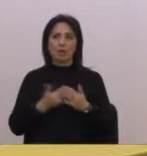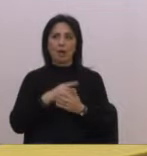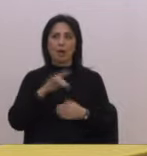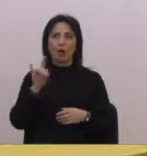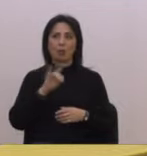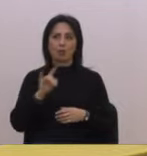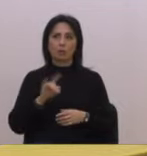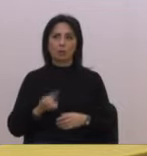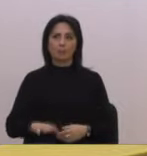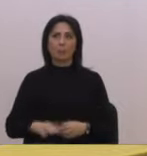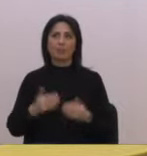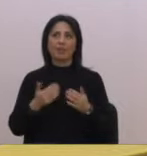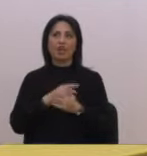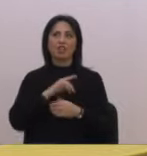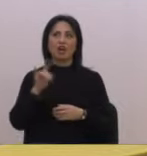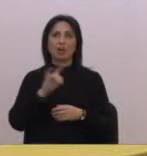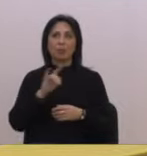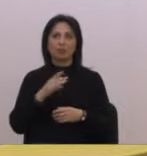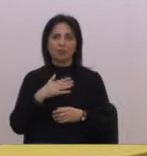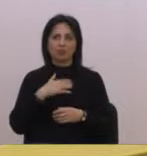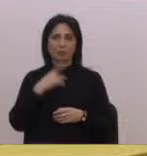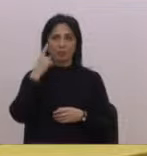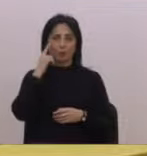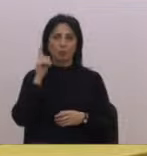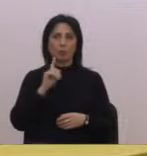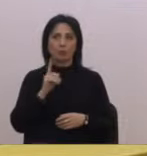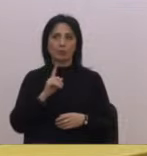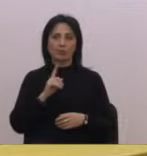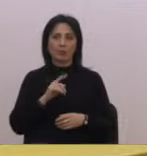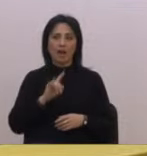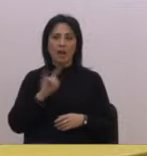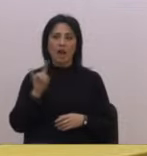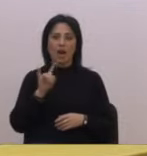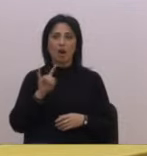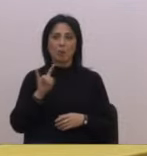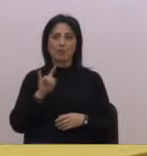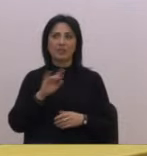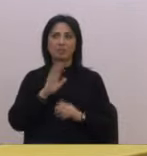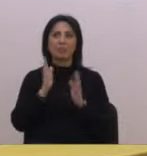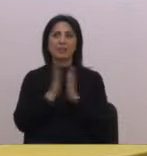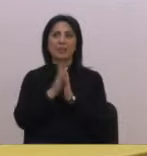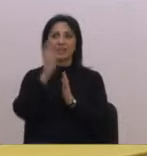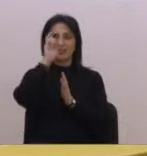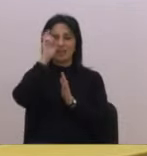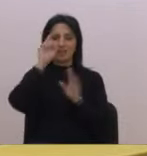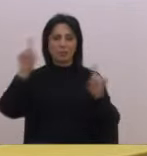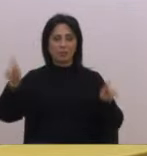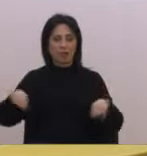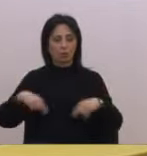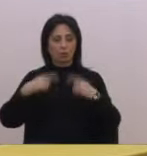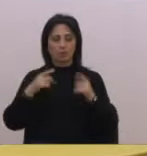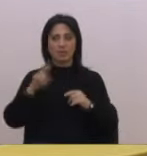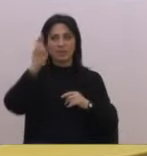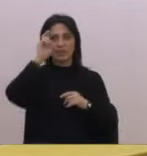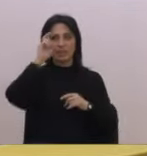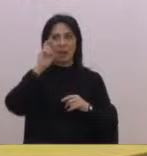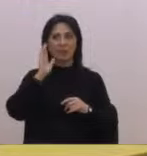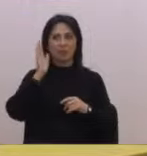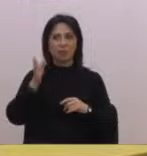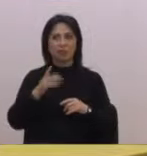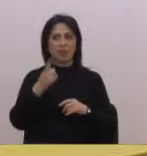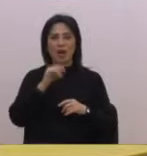აეროპორტში. ახალ აეროპორტში ჩვენ ფიქრობთ, რომ აეროპორტს მთლიანად სახელმწიფო განახორციელებს, ანუ სახელმწიფო იქნება